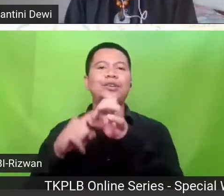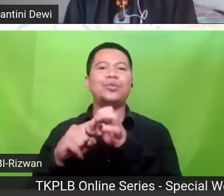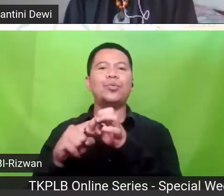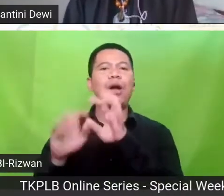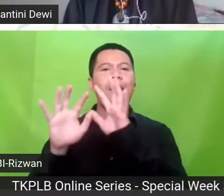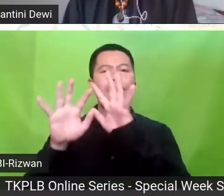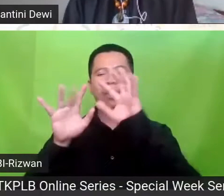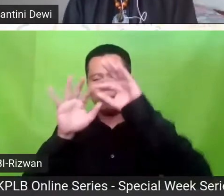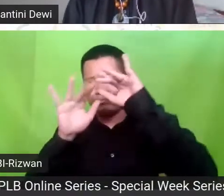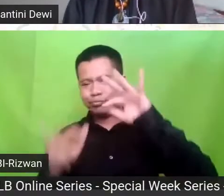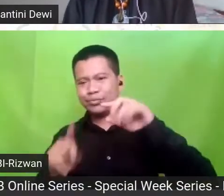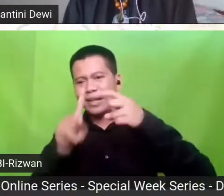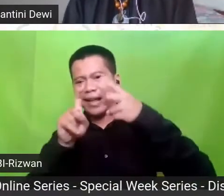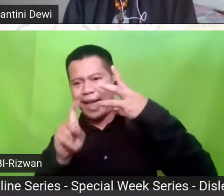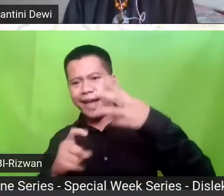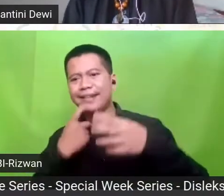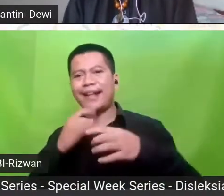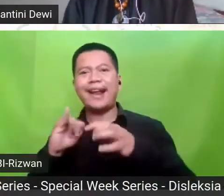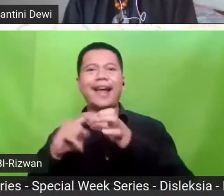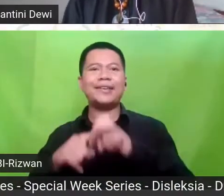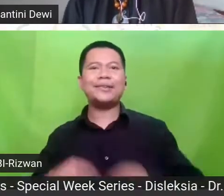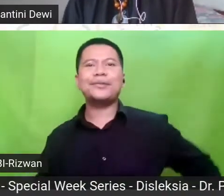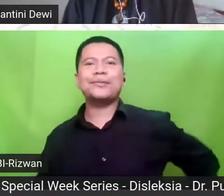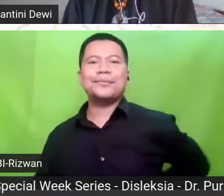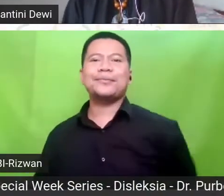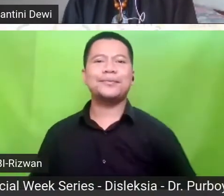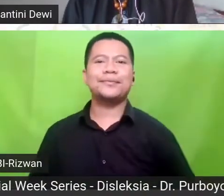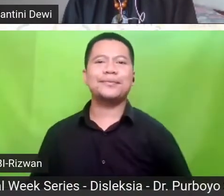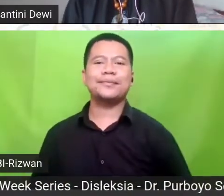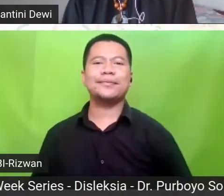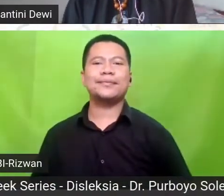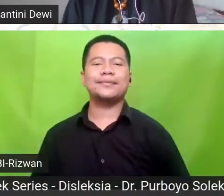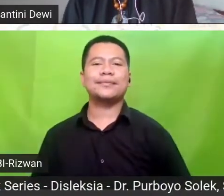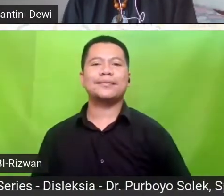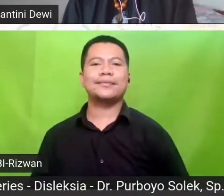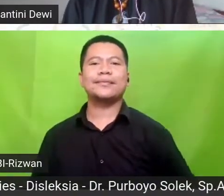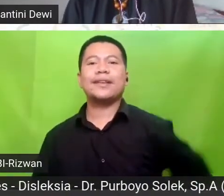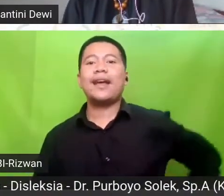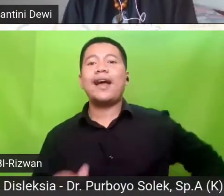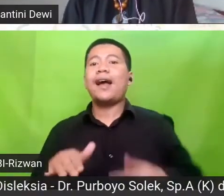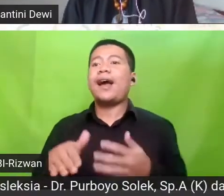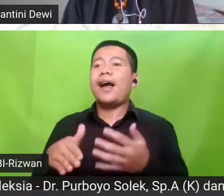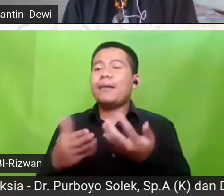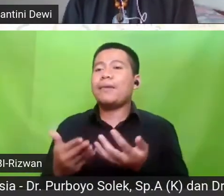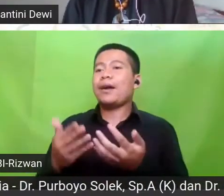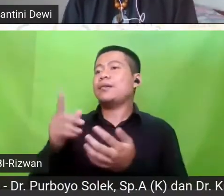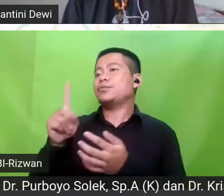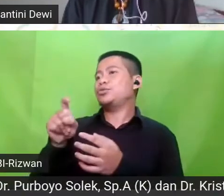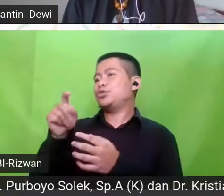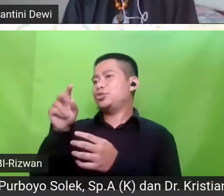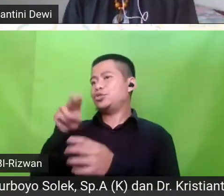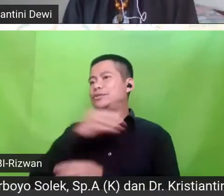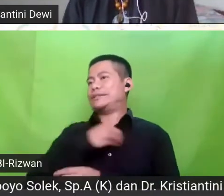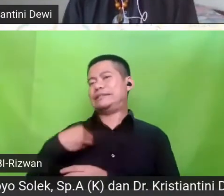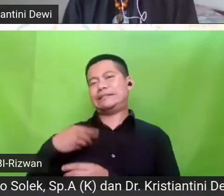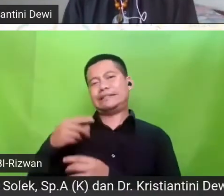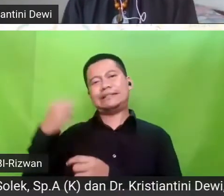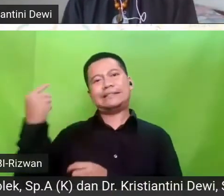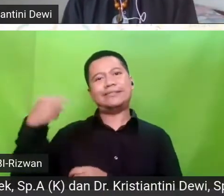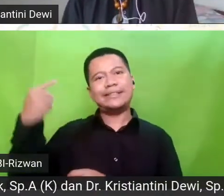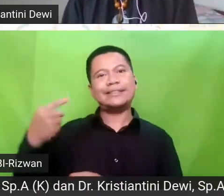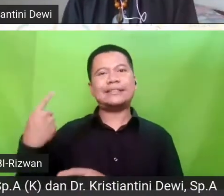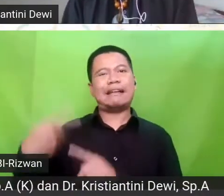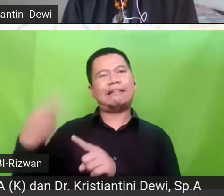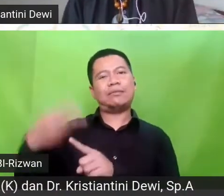ini. Apakah katanya mesti dilakukan pemeriksaan rutin, tidak hanya sekali? Kemudian ada yang Ya. bertanya lagi,